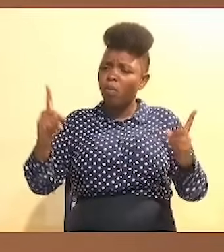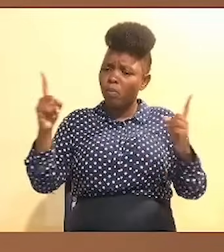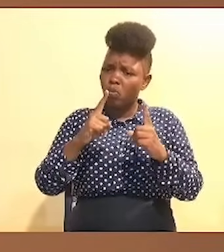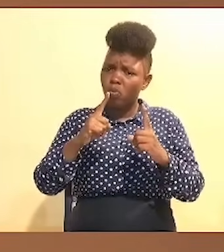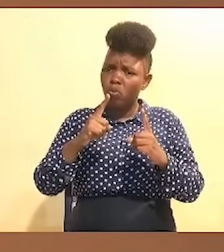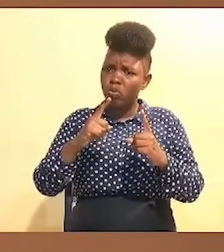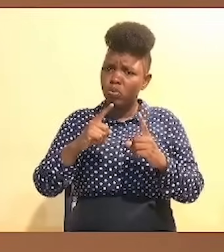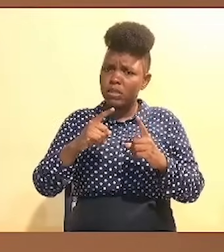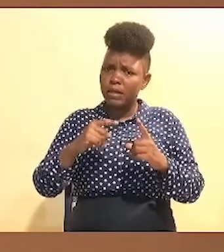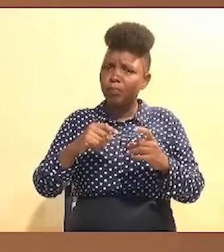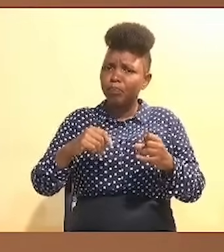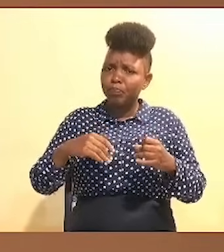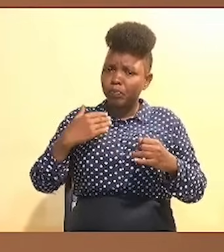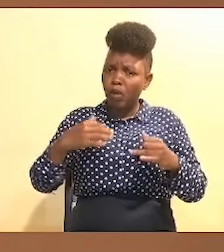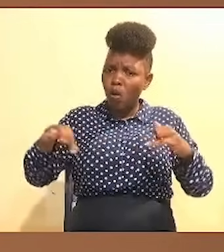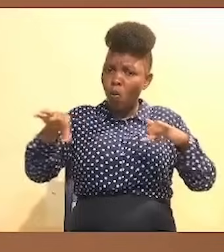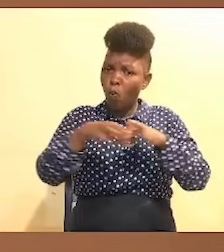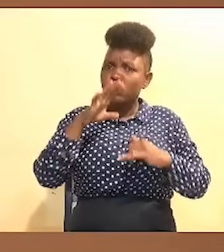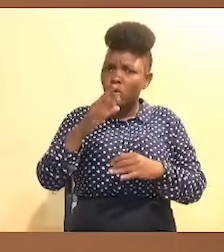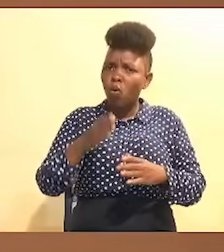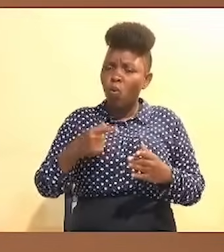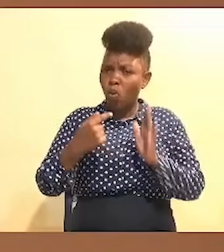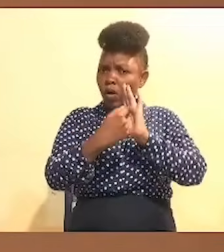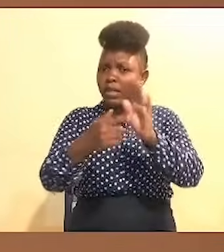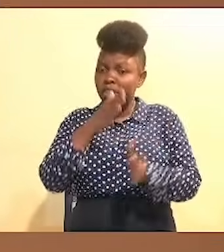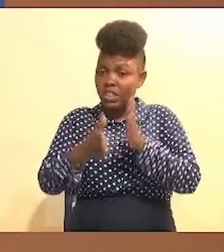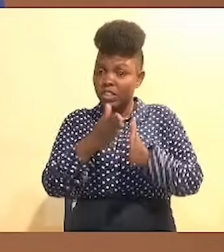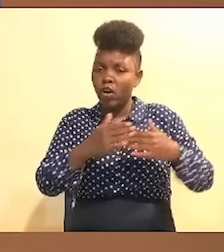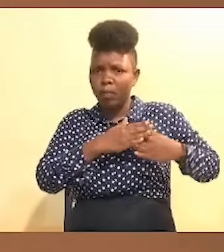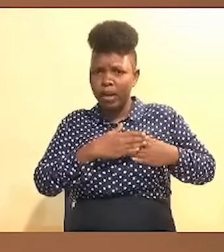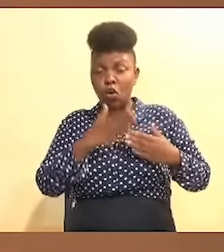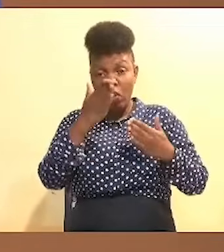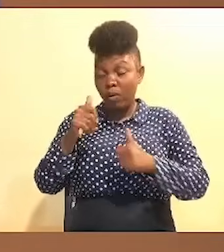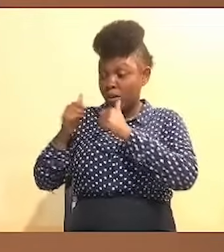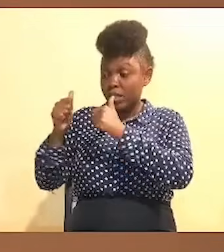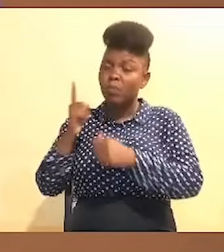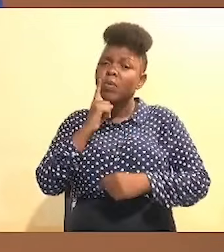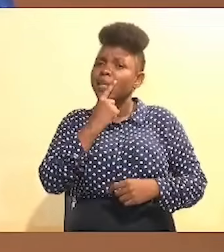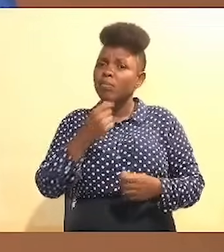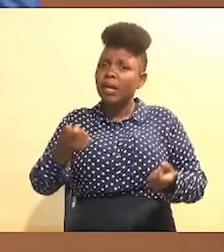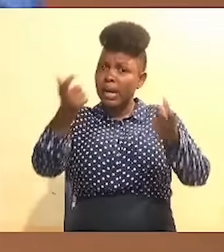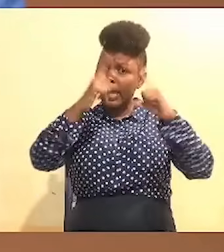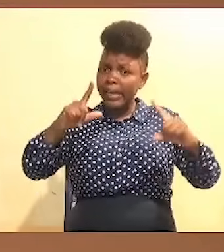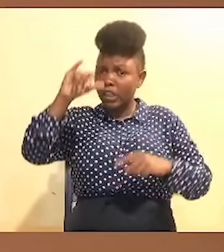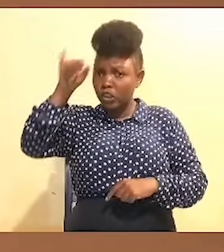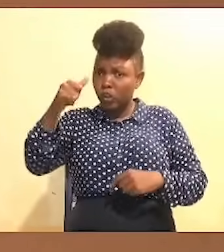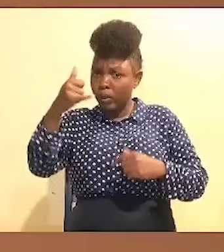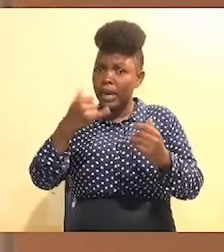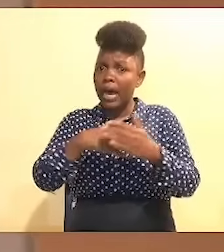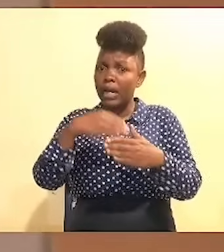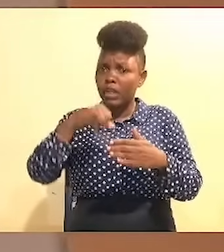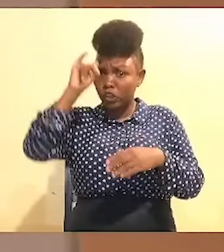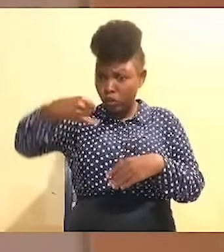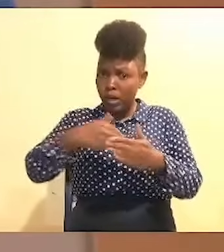wako, ukaonyesha ishara fulani ya upendo, tunatarajia ajibu. Lakini John aliporudi, wakati anamuona Mary